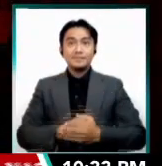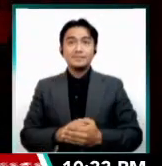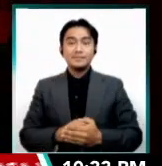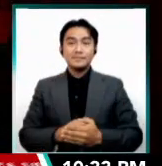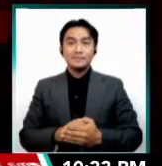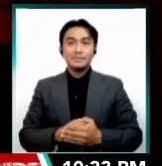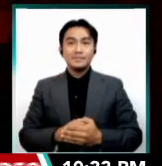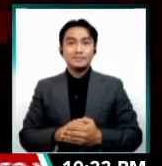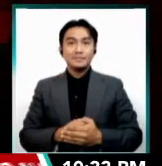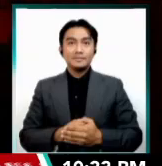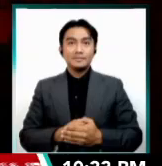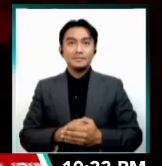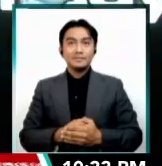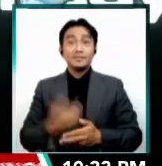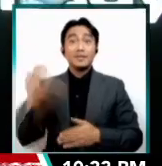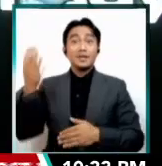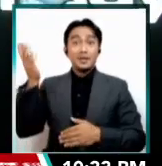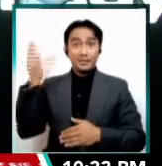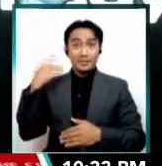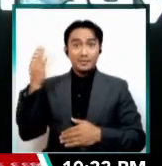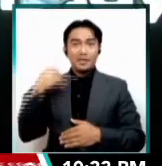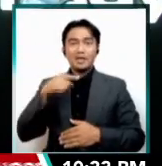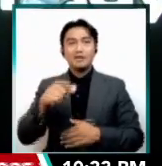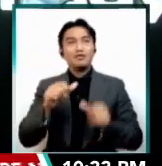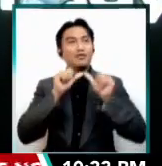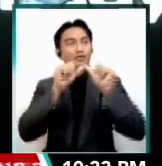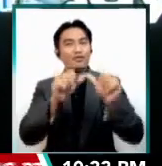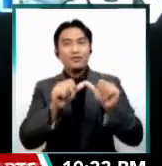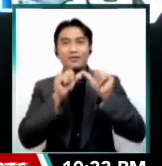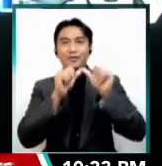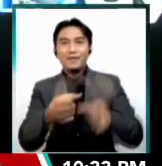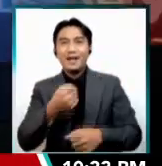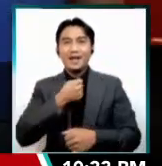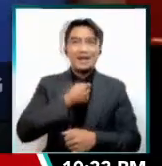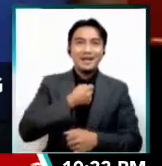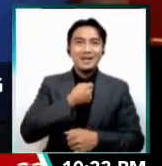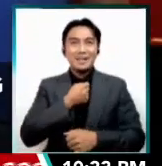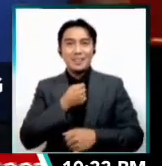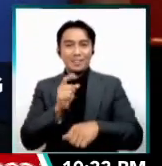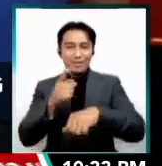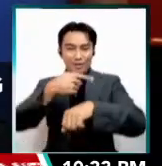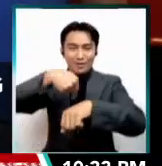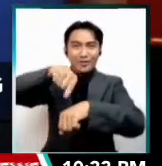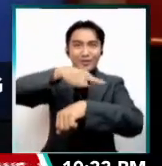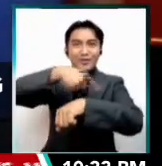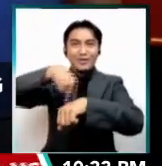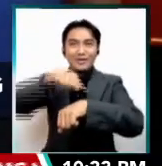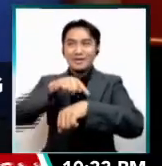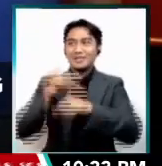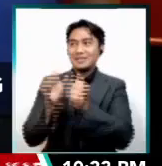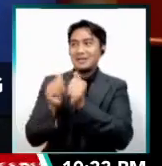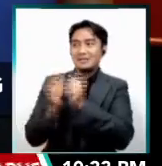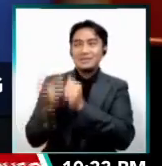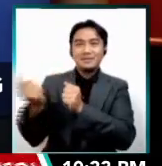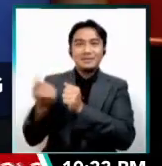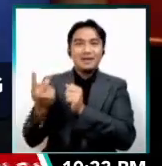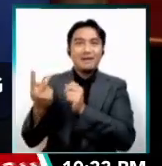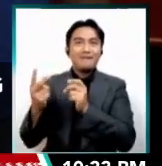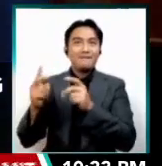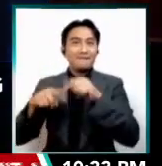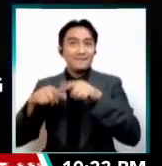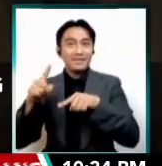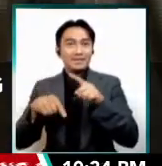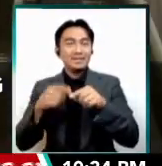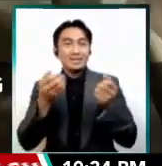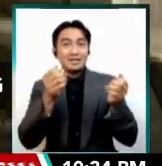Kung dati, magsasawa ka sa kabibirit habang nakikipagsiksikan sa mga kaibigan sa loob ng booth ng karaoke